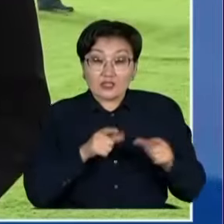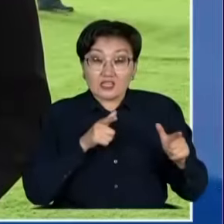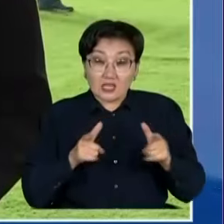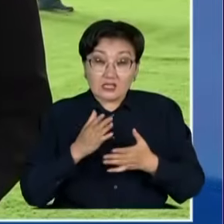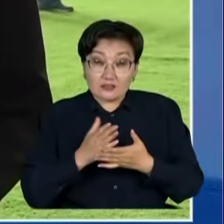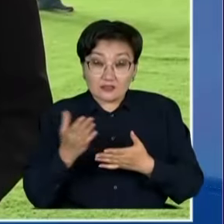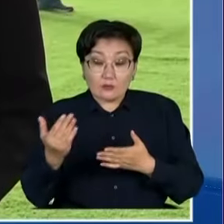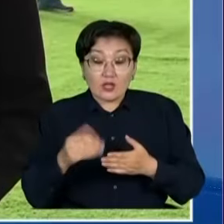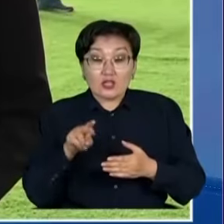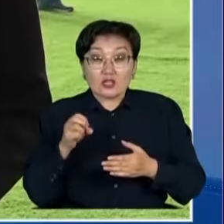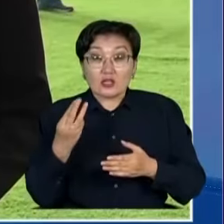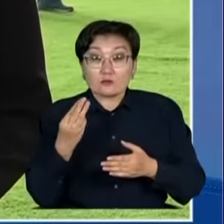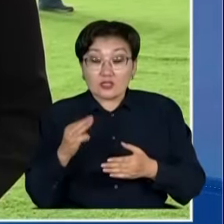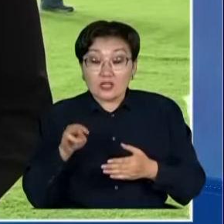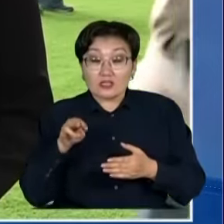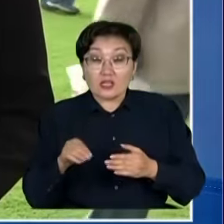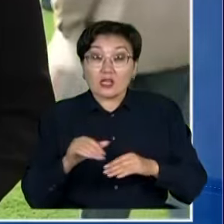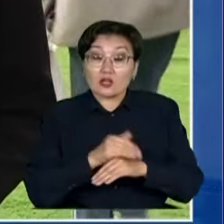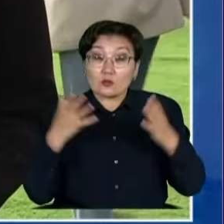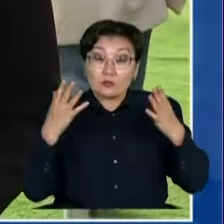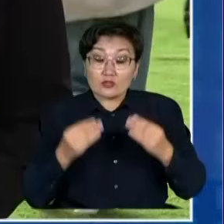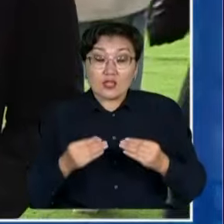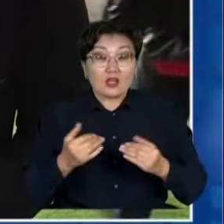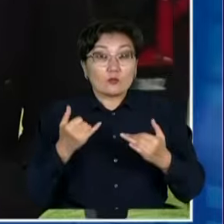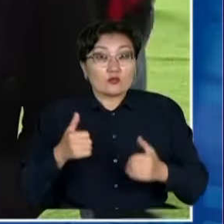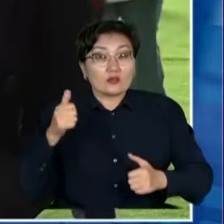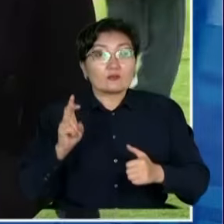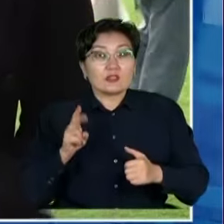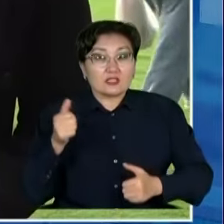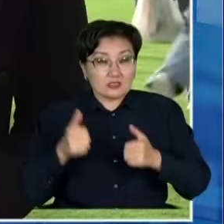дайын. Кәмшат, қайырлы күн. Бүгін жарыс жолына кімдер шығады?